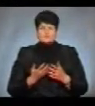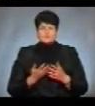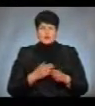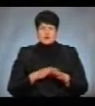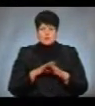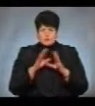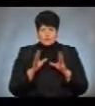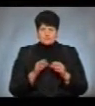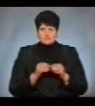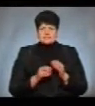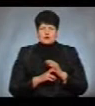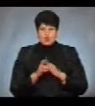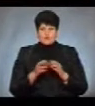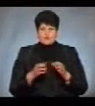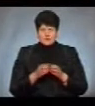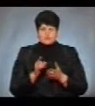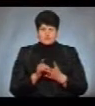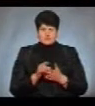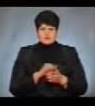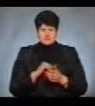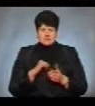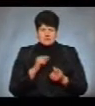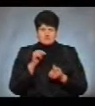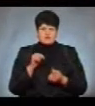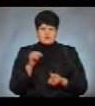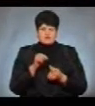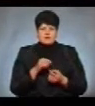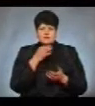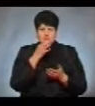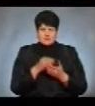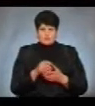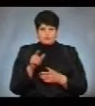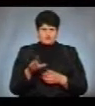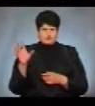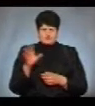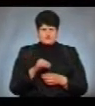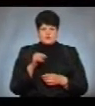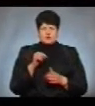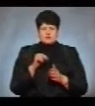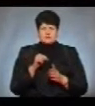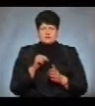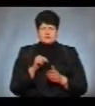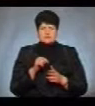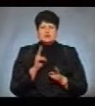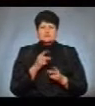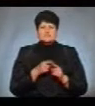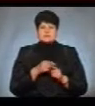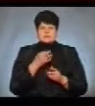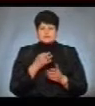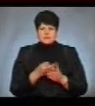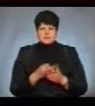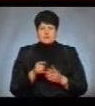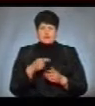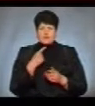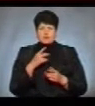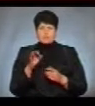повноцінно. Тобто церковна громада має визначити відповідальну людину, тому що громада ж не може відповідати, так всі це не означає ніхто. Хто за це відповідає? Якщо ми говоримо про ті